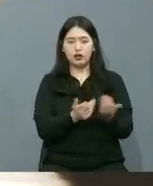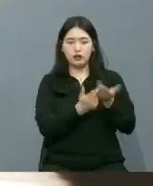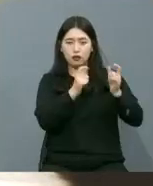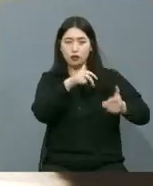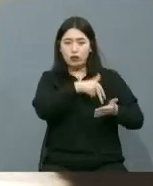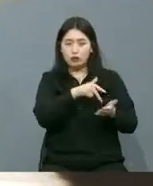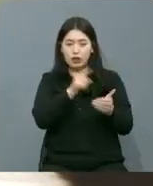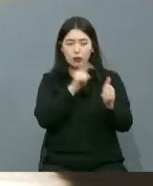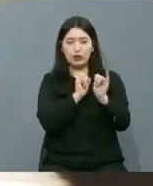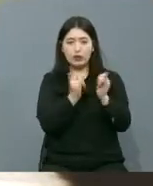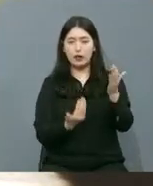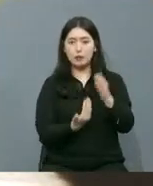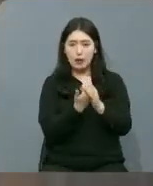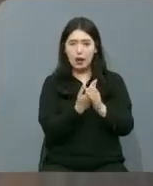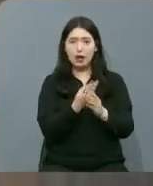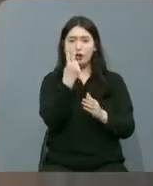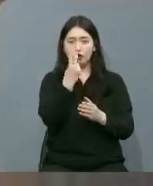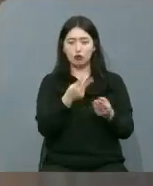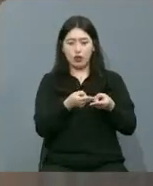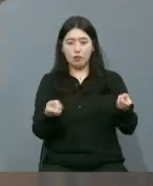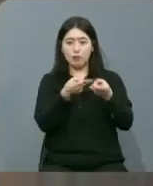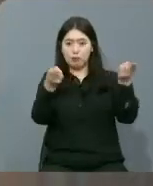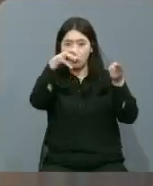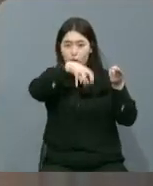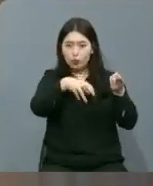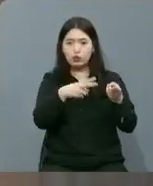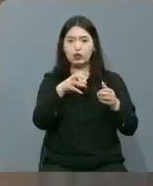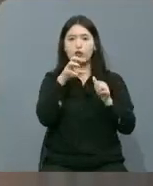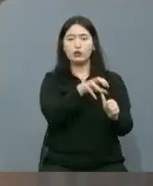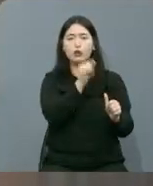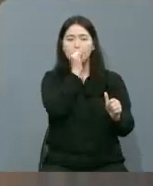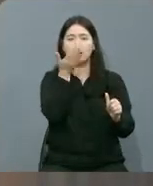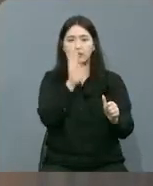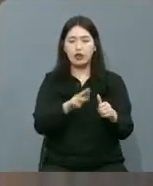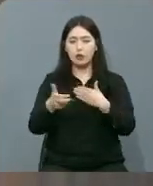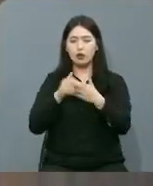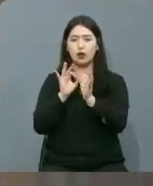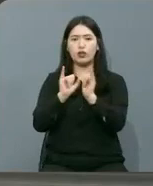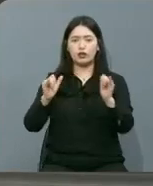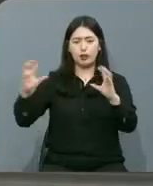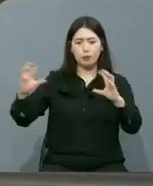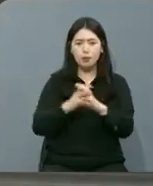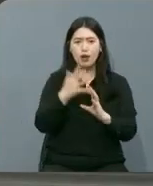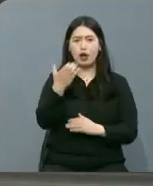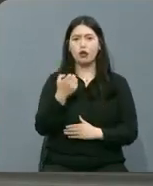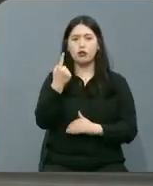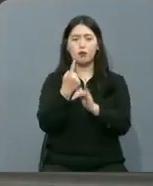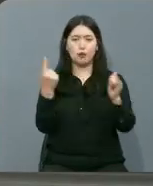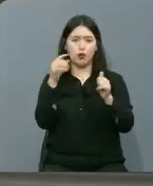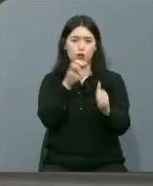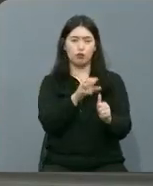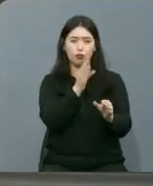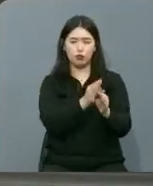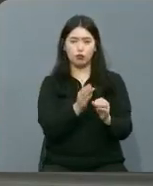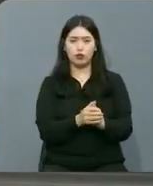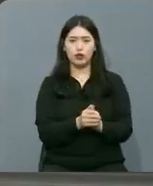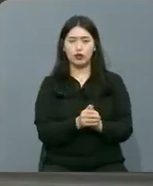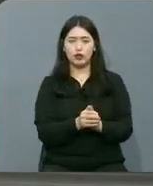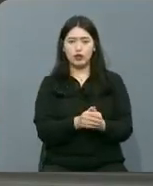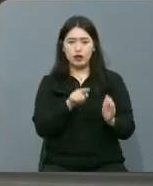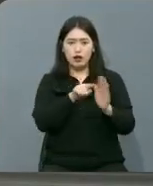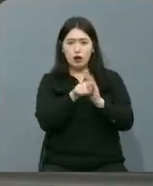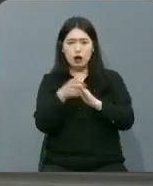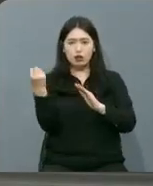확진자가 나온 두 개 병동을 동일 집단 격리 조치했는데 의료진까지 모두 91명이 격리됐습니다. 유동인구가